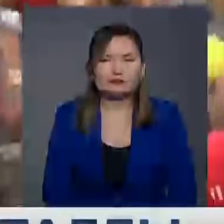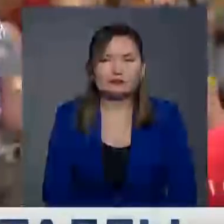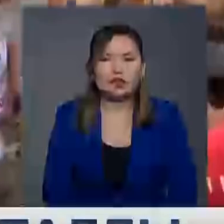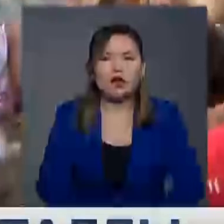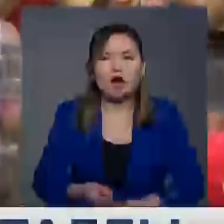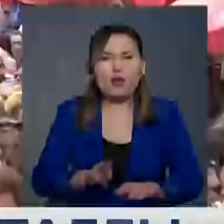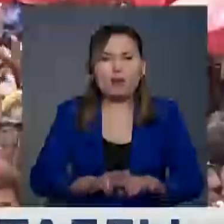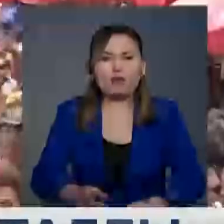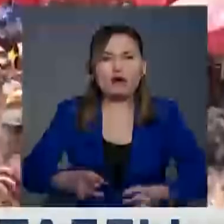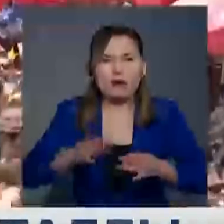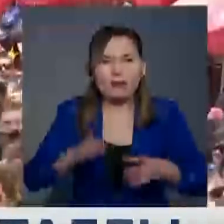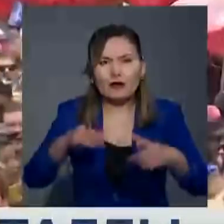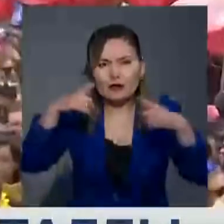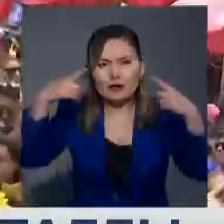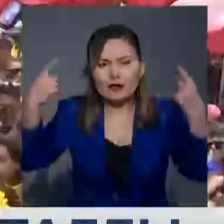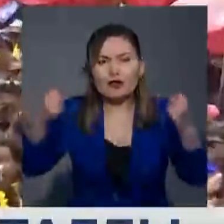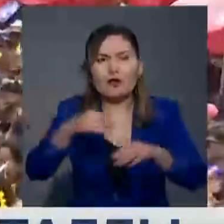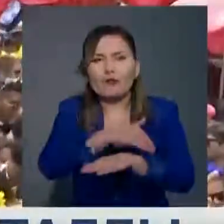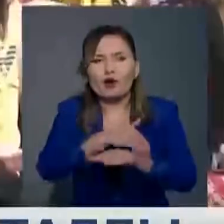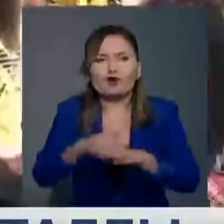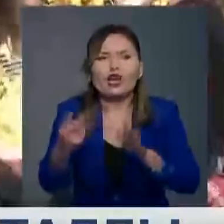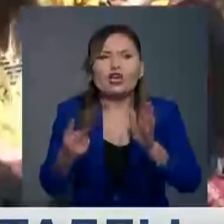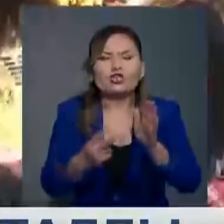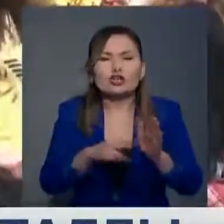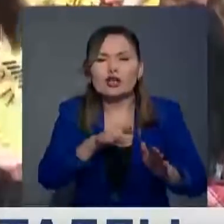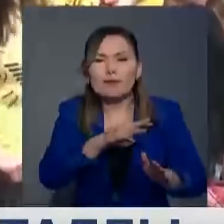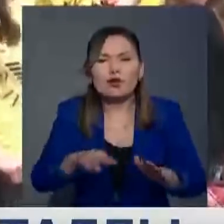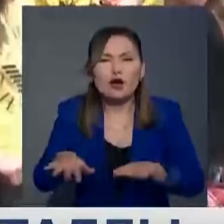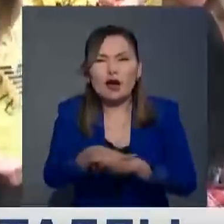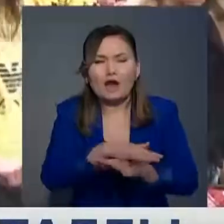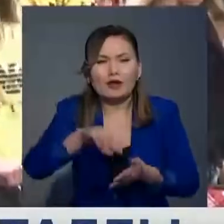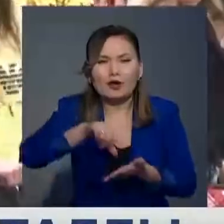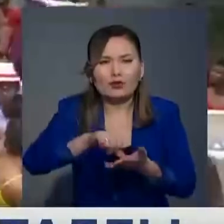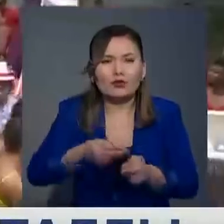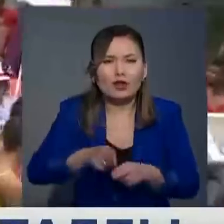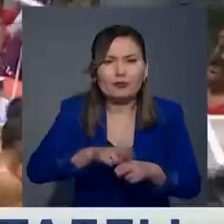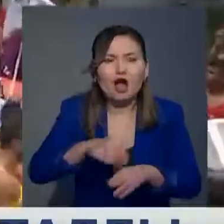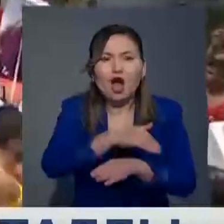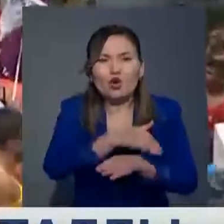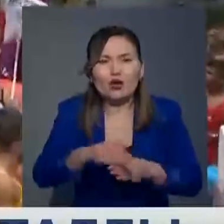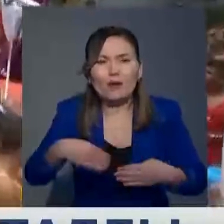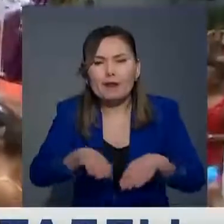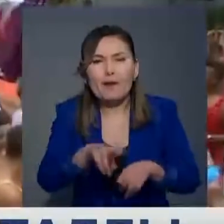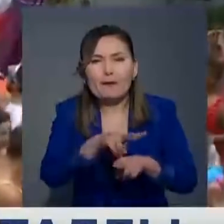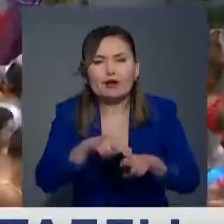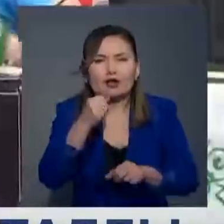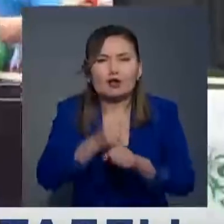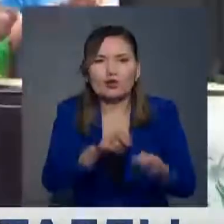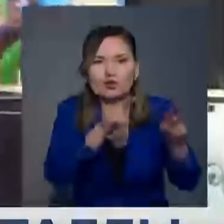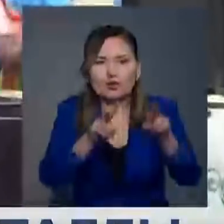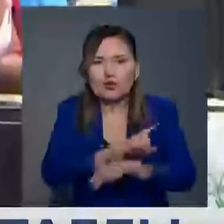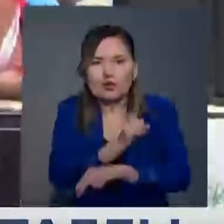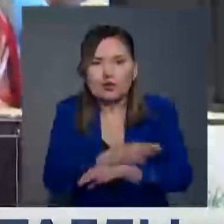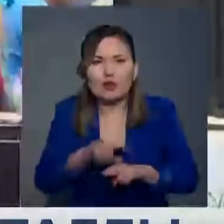Бұл маусымда шахар көшелеріне 7 миллиондай адам шығат деп күтілуде. Осы ретте кейбір көшелер жабылып, полицейлер бақылауды